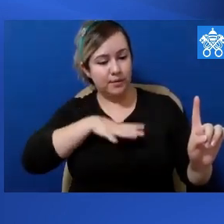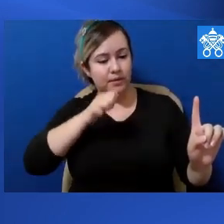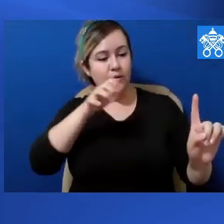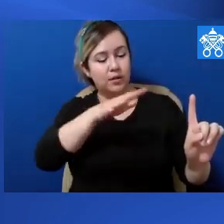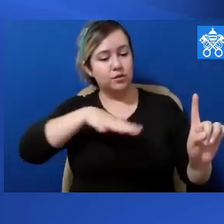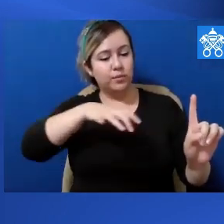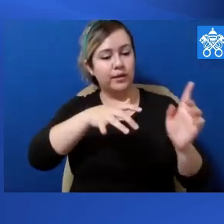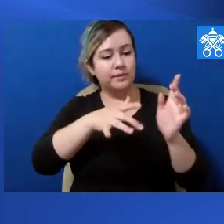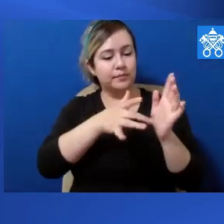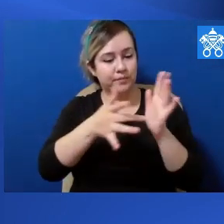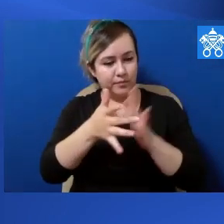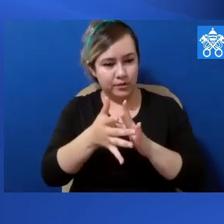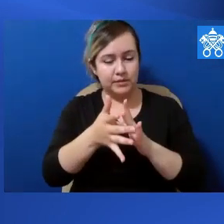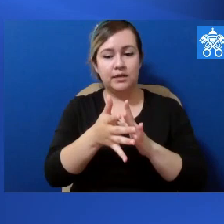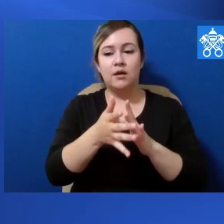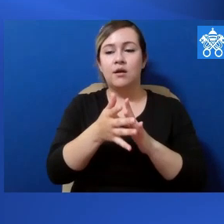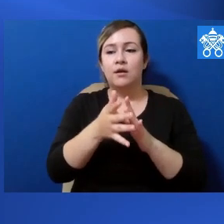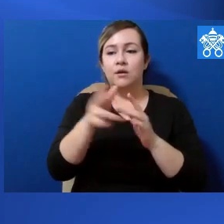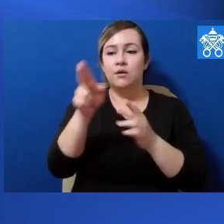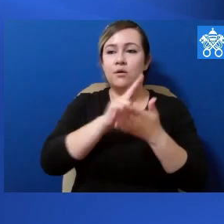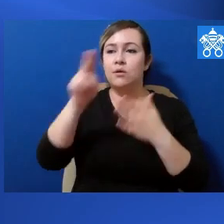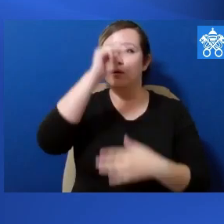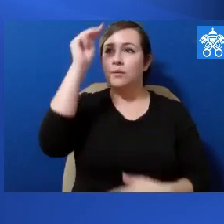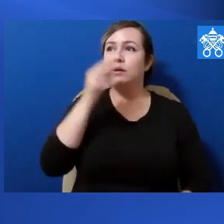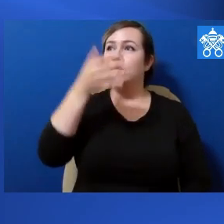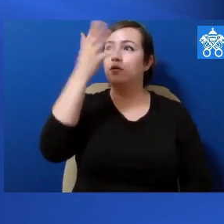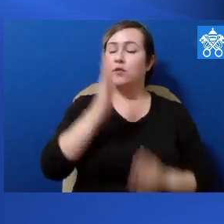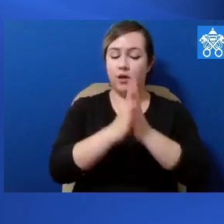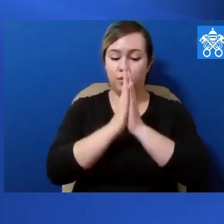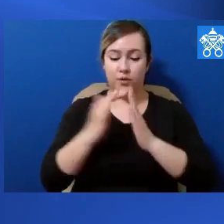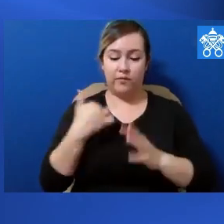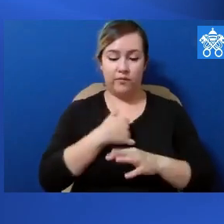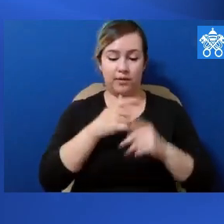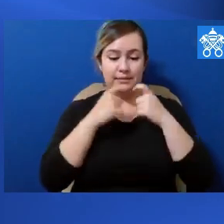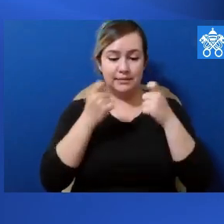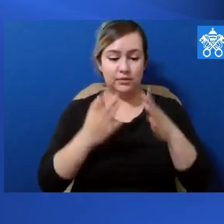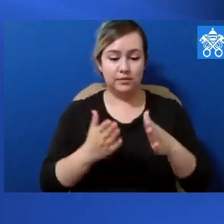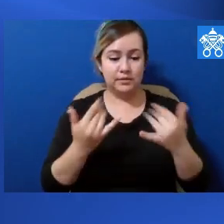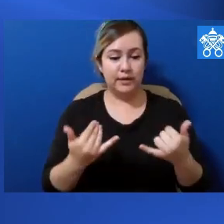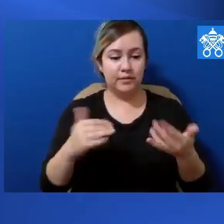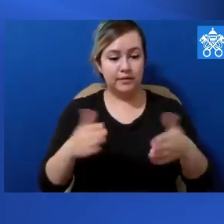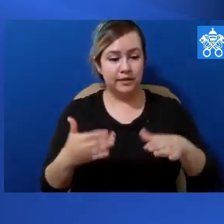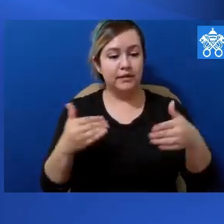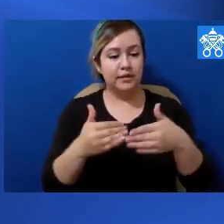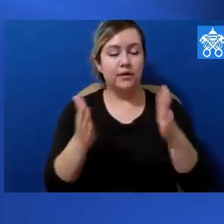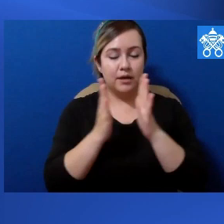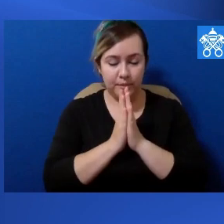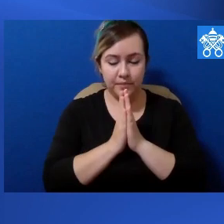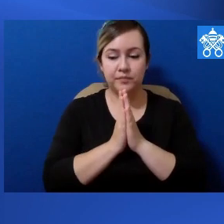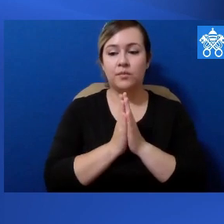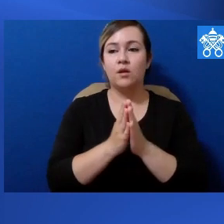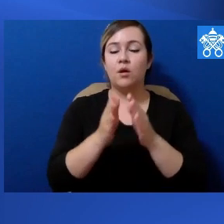pro nobis peccatoribus, nunc et in hora mortis nostre. Amen. Ora pro nobis, santa de centris. Ut digne